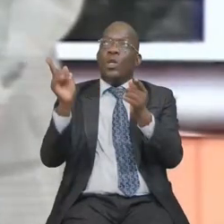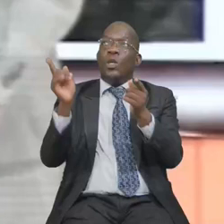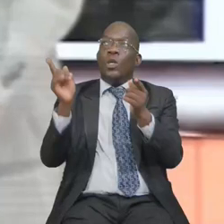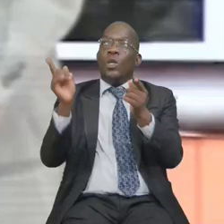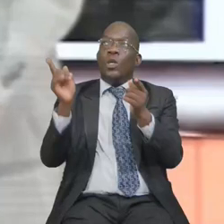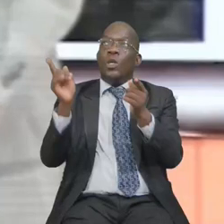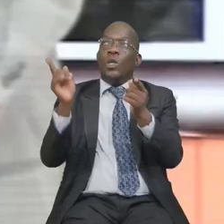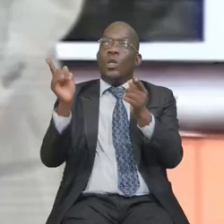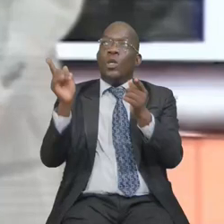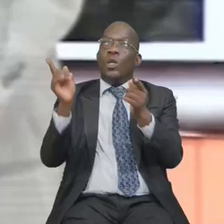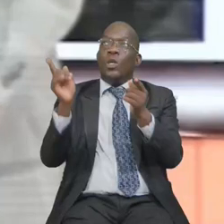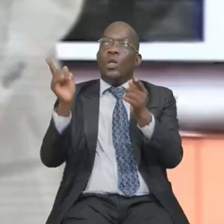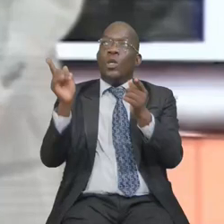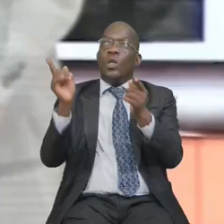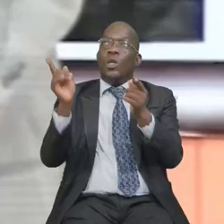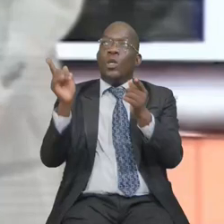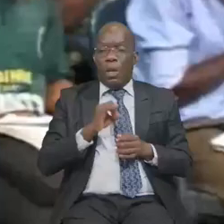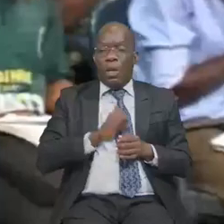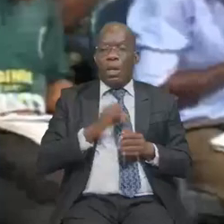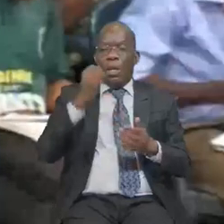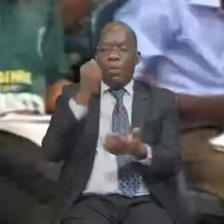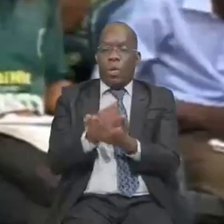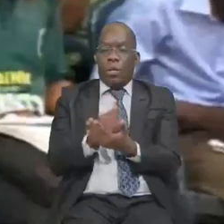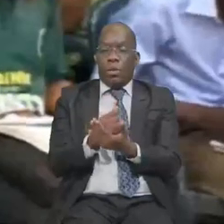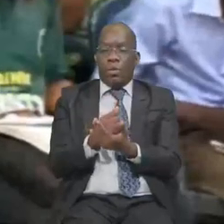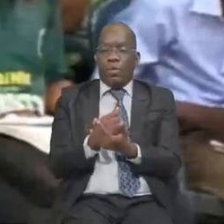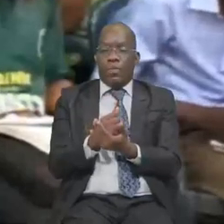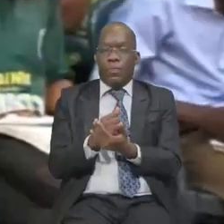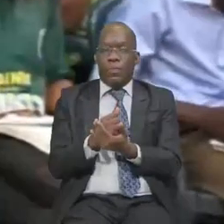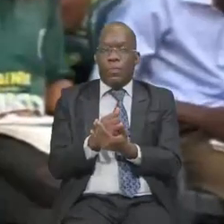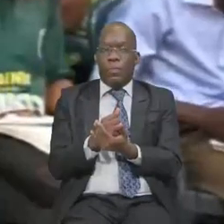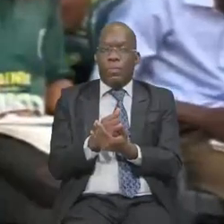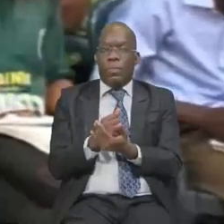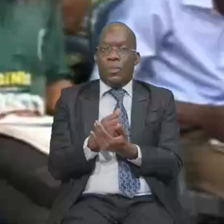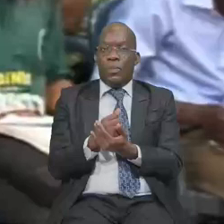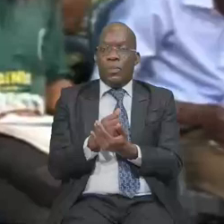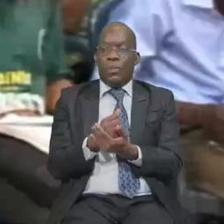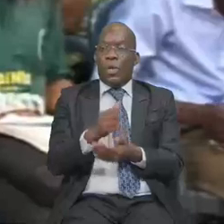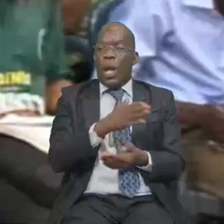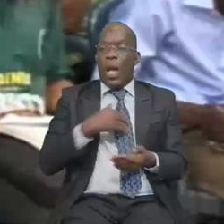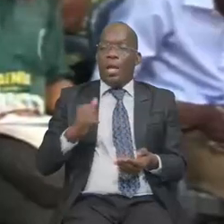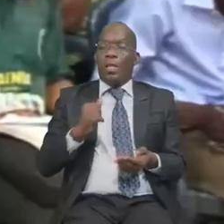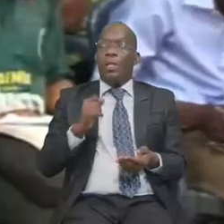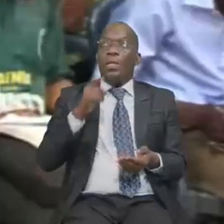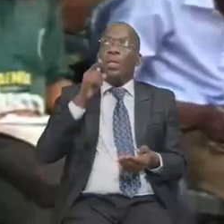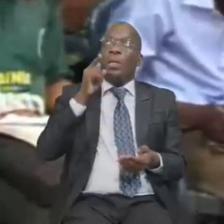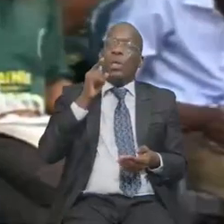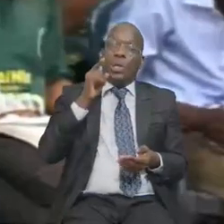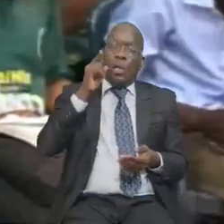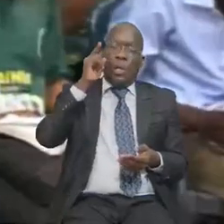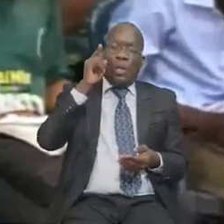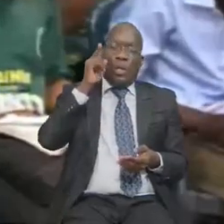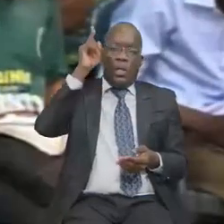Je crois que tu vas donner grand amen. Vous, et il nous exaucera. Gloire à Dieu pour